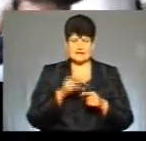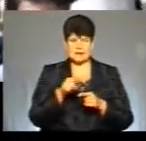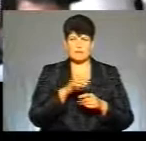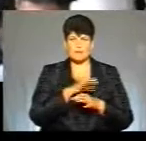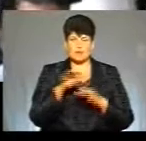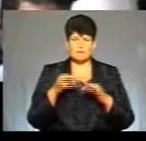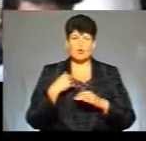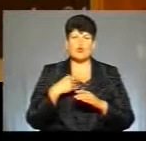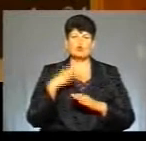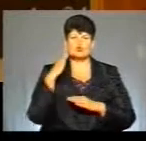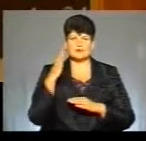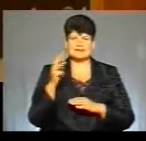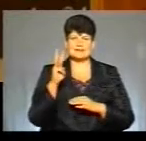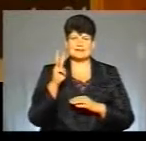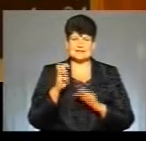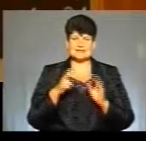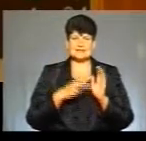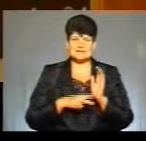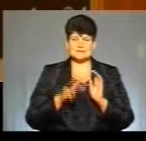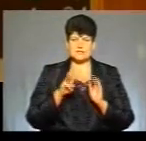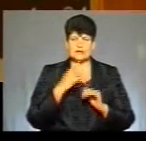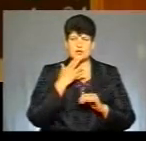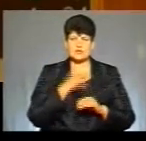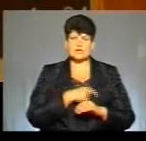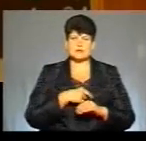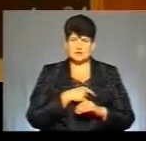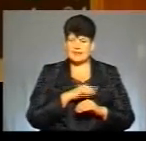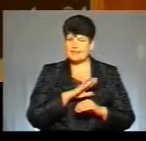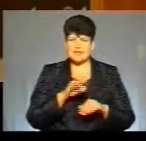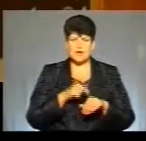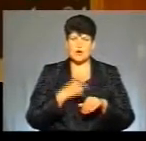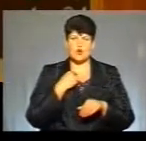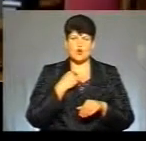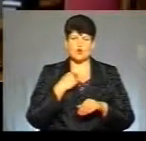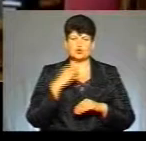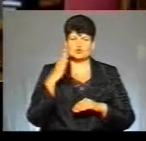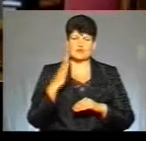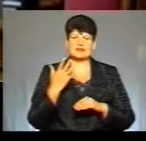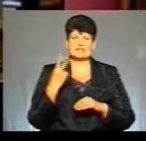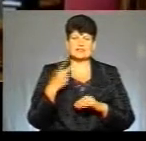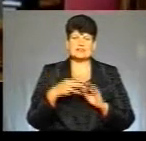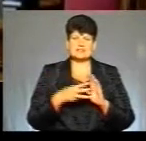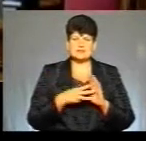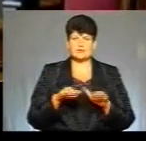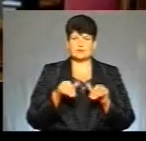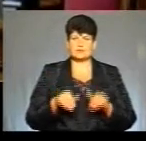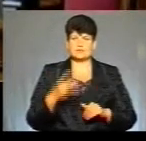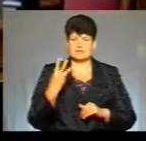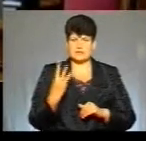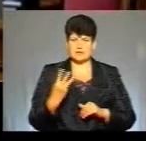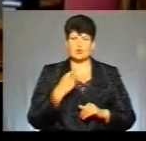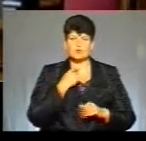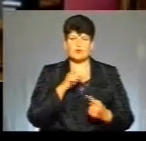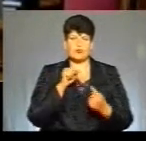другому читанні проголосували 373 народні депутати. Не голосували 28, утрималися 3. Голосів проти